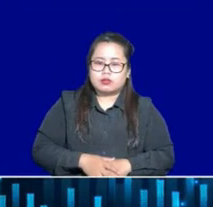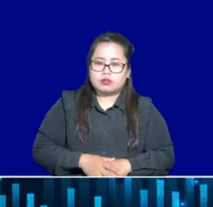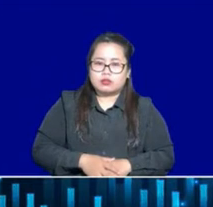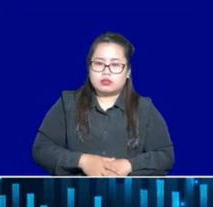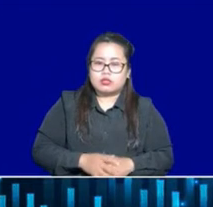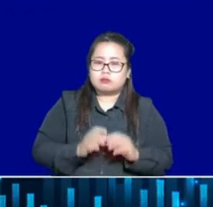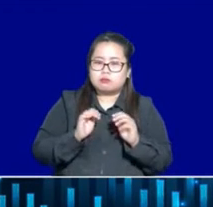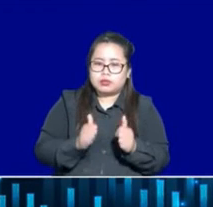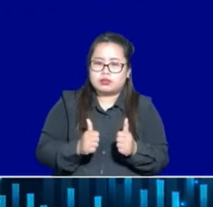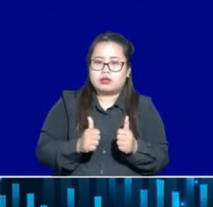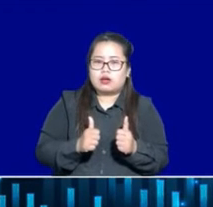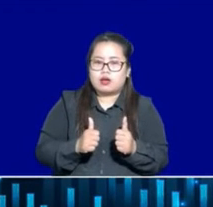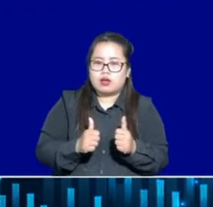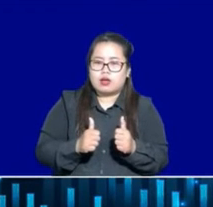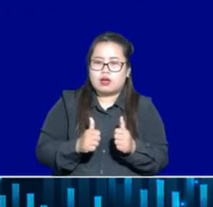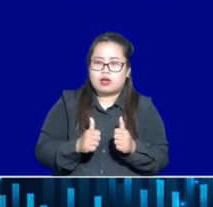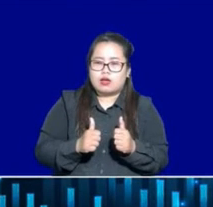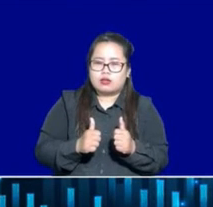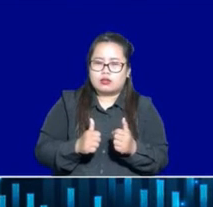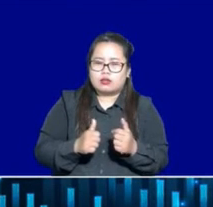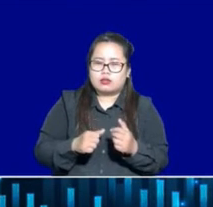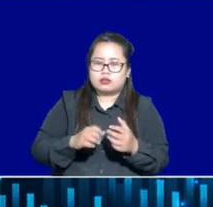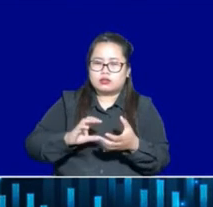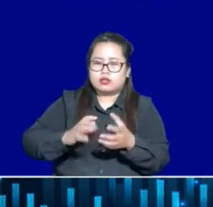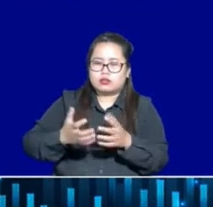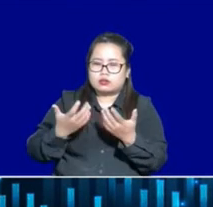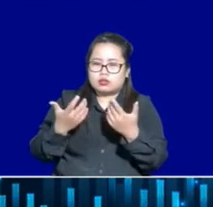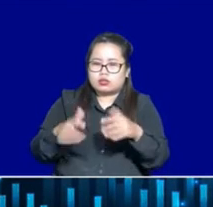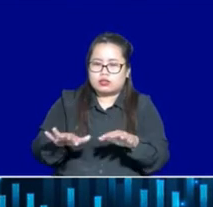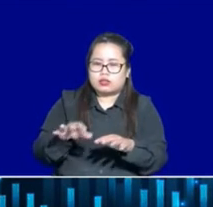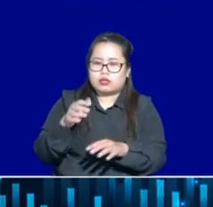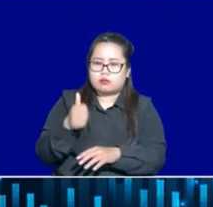didigest dengan baik.